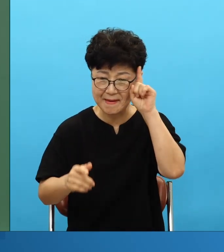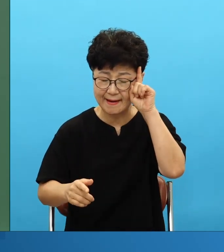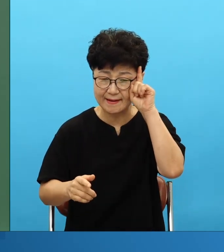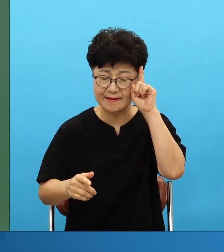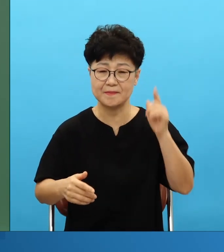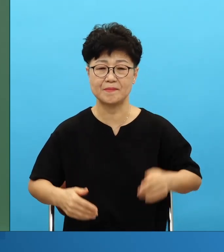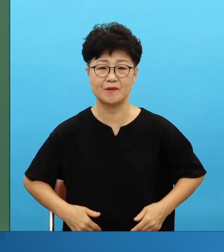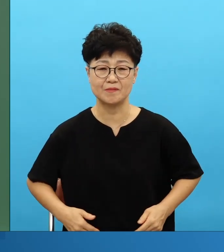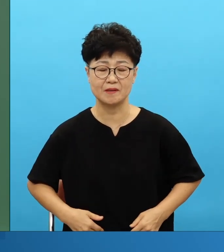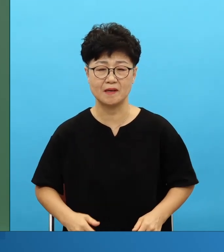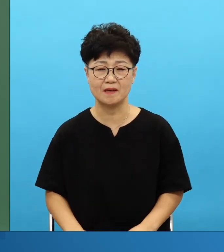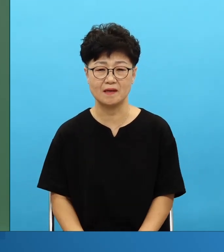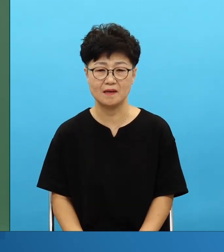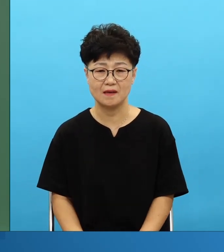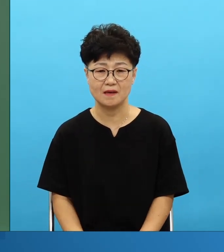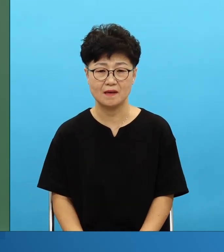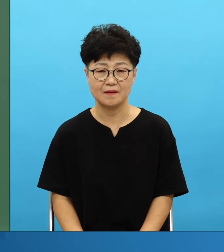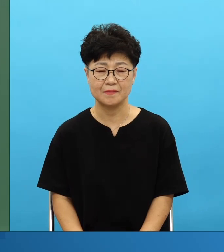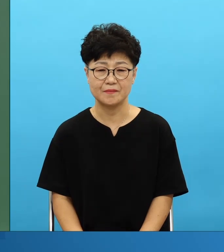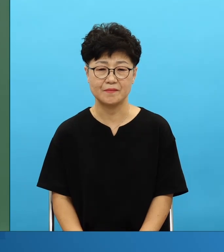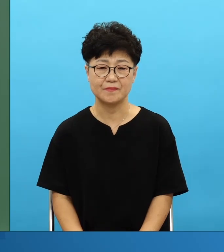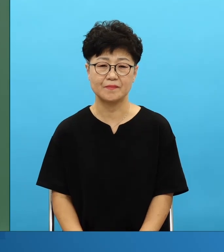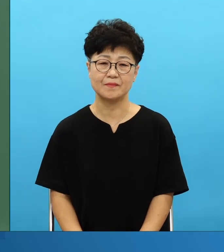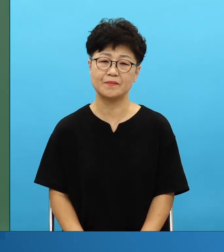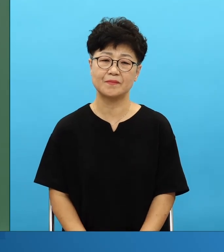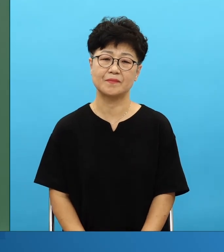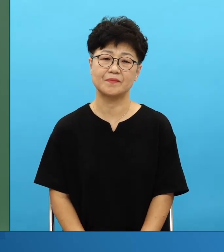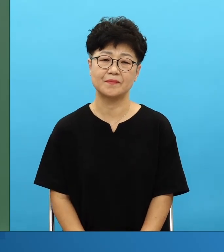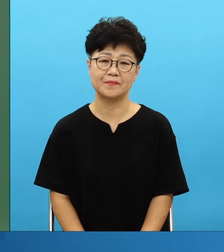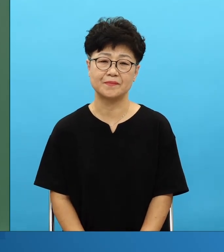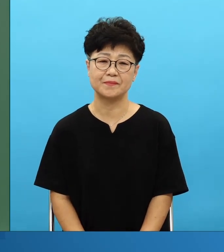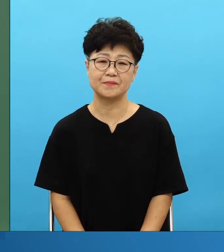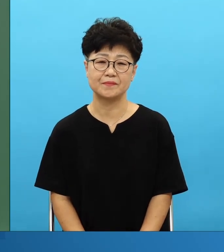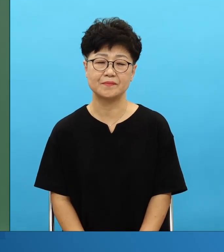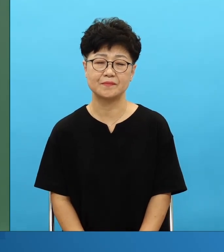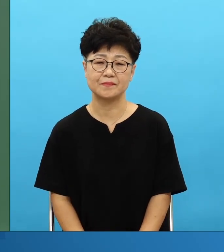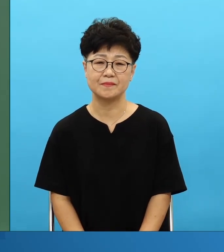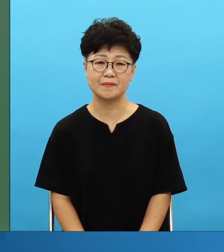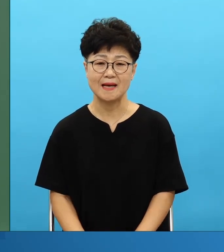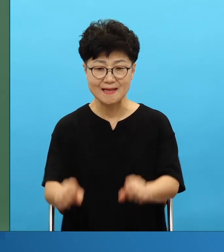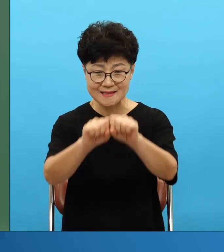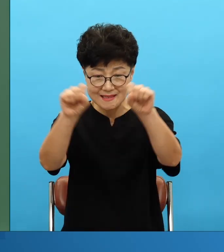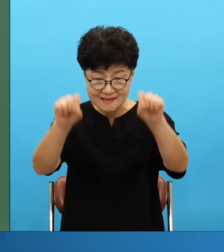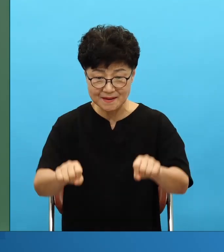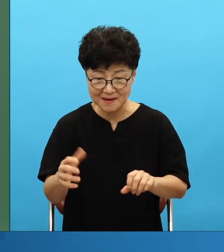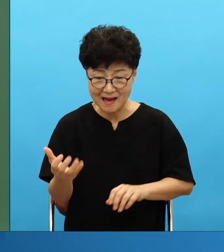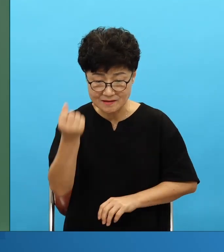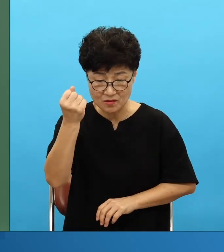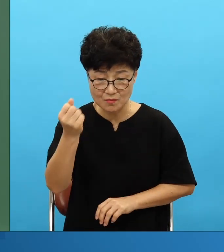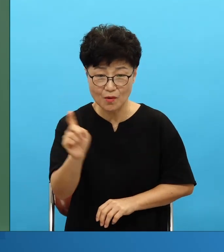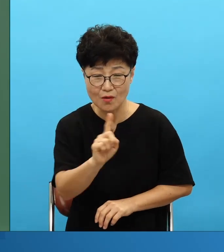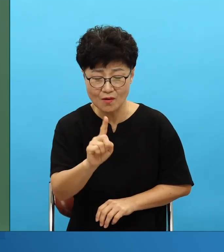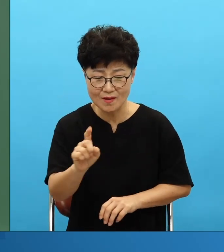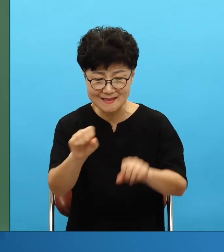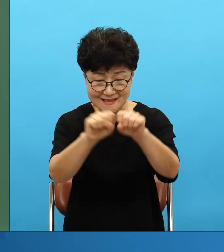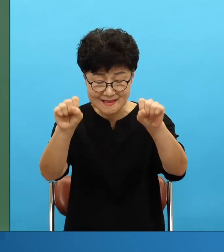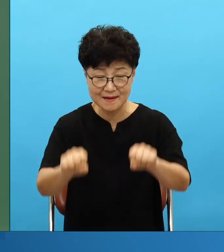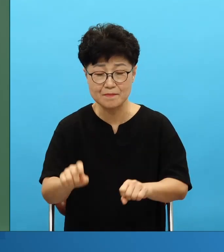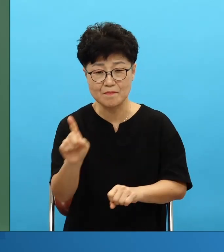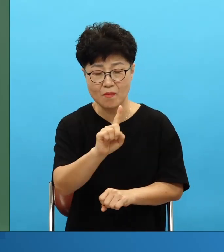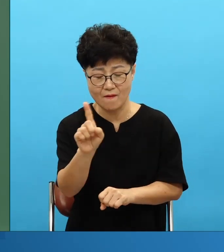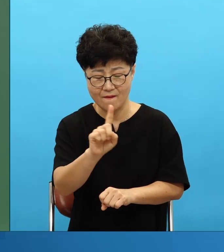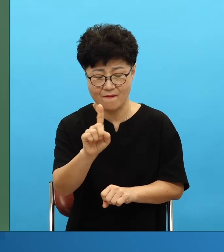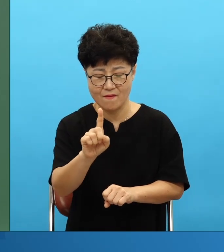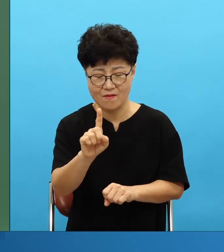준비를 100% 해야 돼. And 100% make the preparation that evangelism has no choice. 그리고 but to 어떤 take place 시스템으로 in. 갈 거냐? And with what system are you going to lead this? 그게